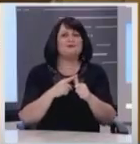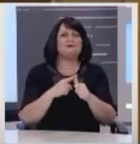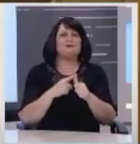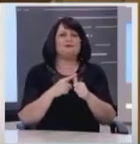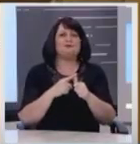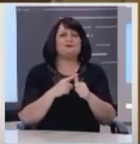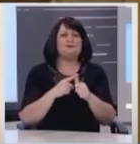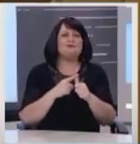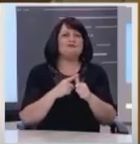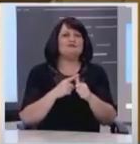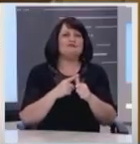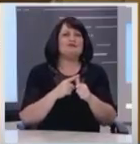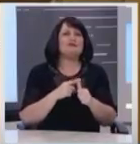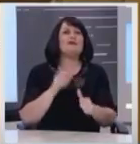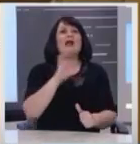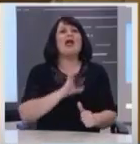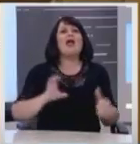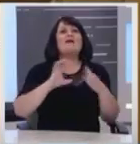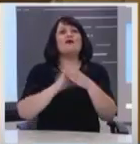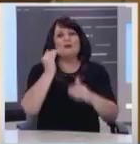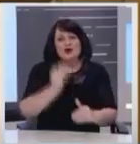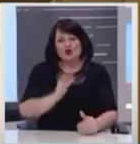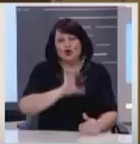στη Σύνοδο των Ευρωπαϊκών Χωρών του Νότου,